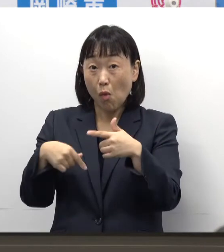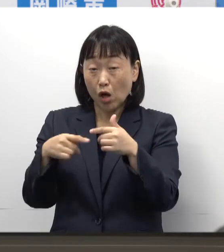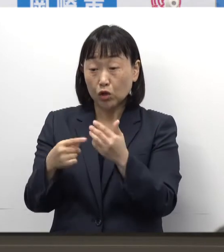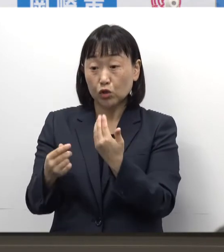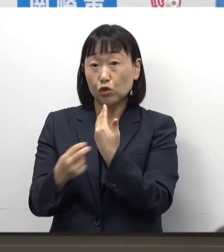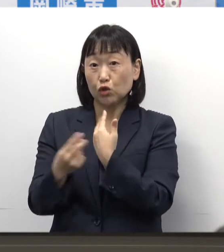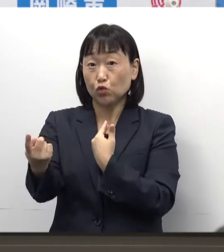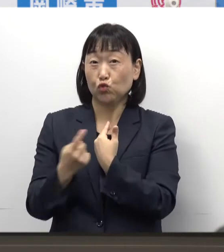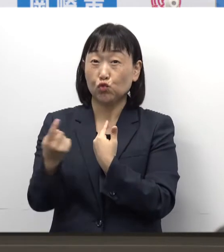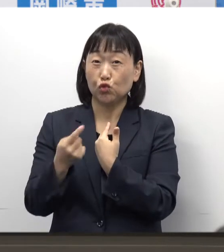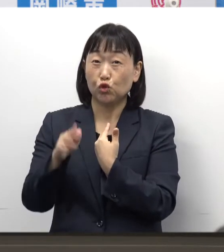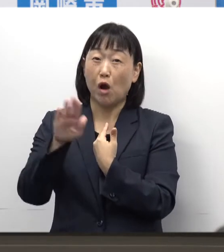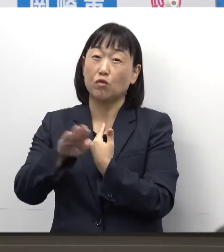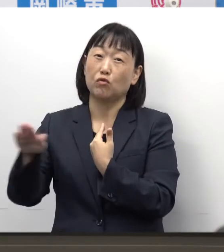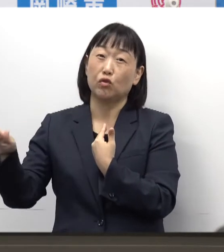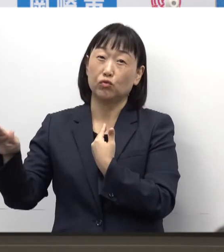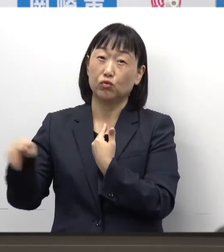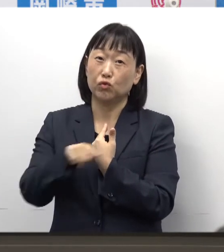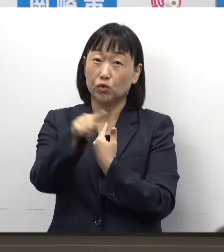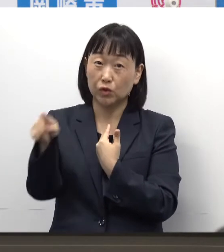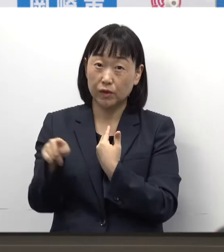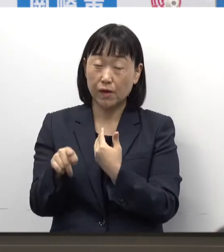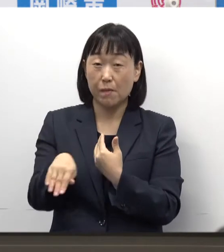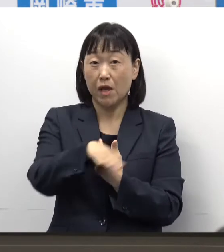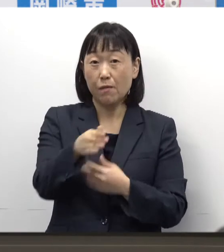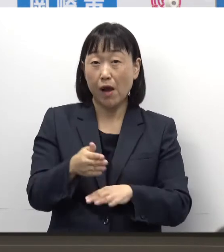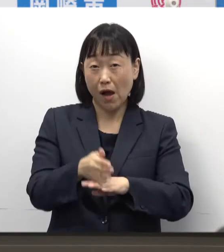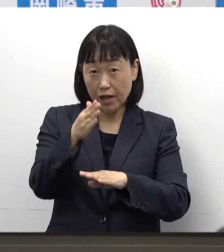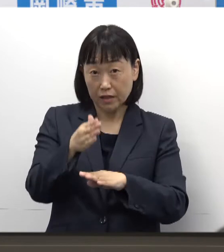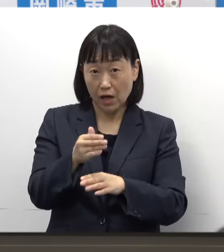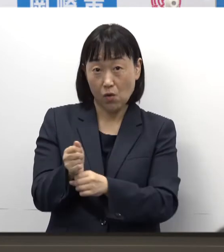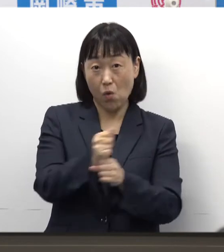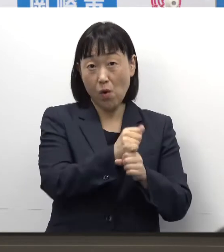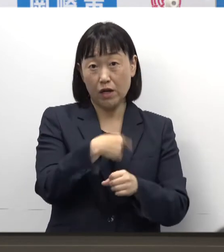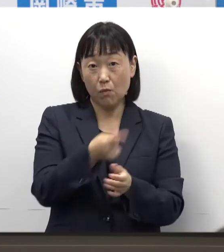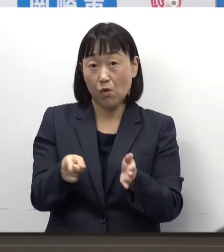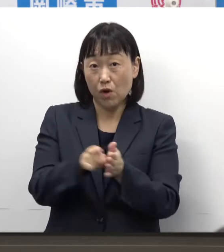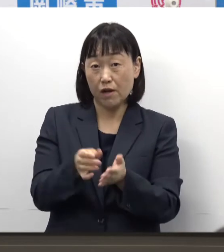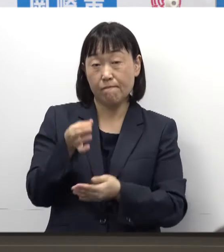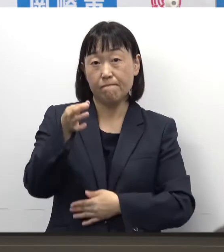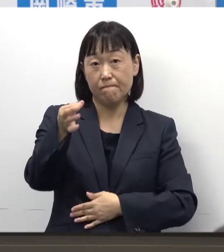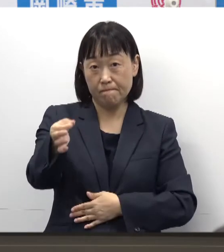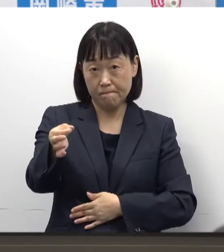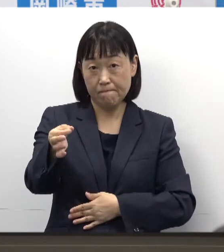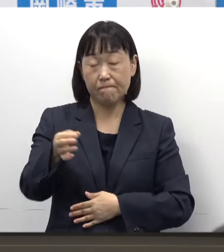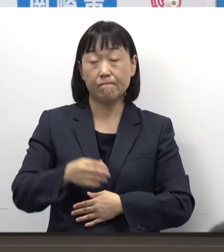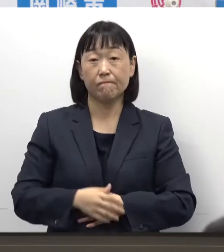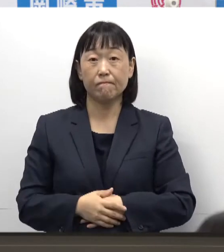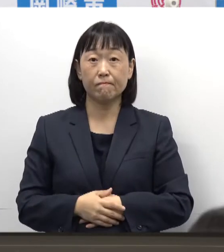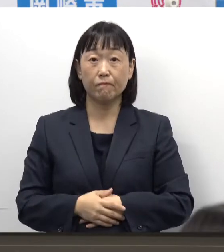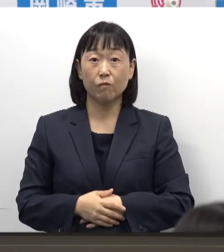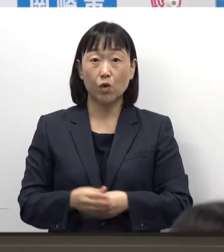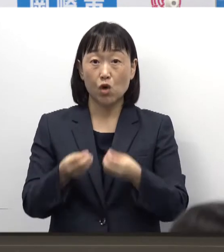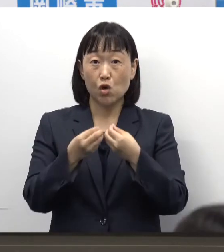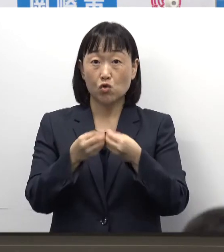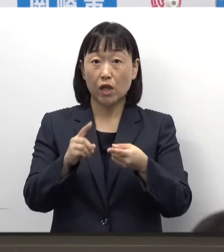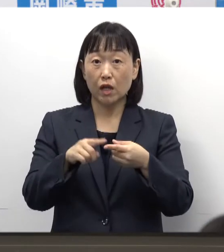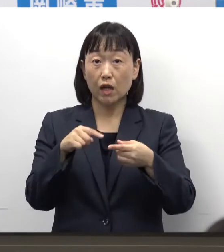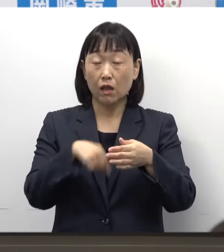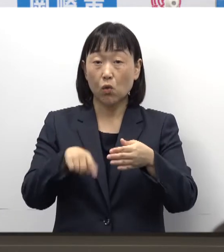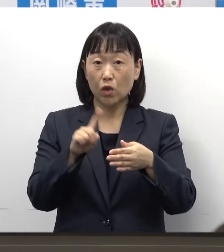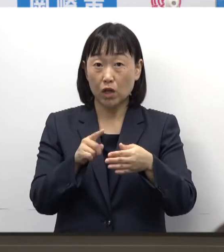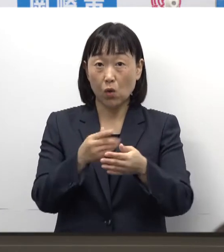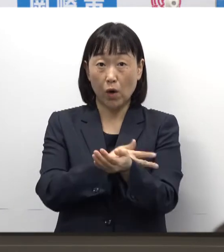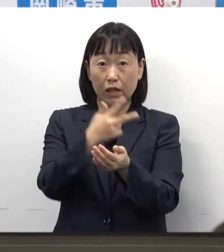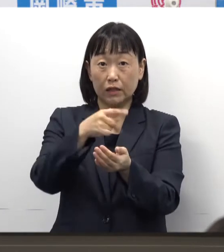ている皆さまに対し感謝と応援の気持ちを込めて応援金曜と抗議したいと考えています具体的には岡崎市